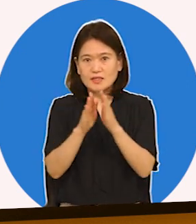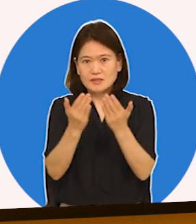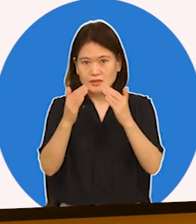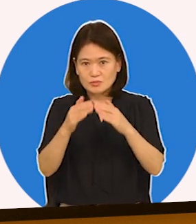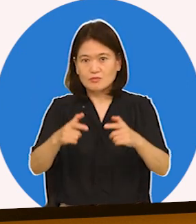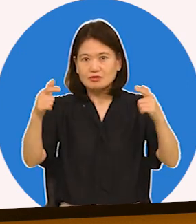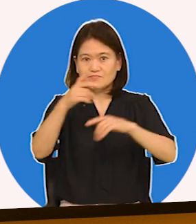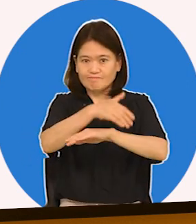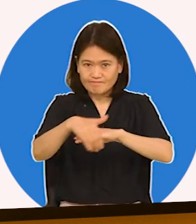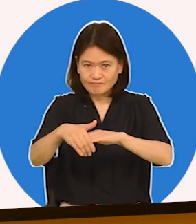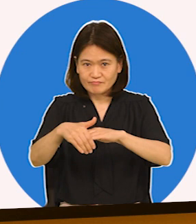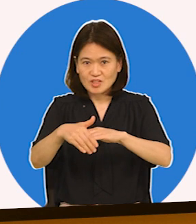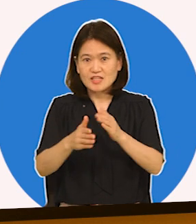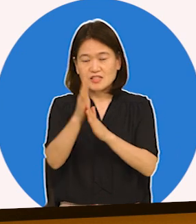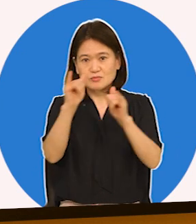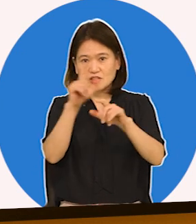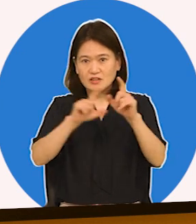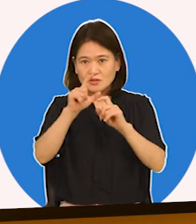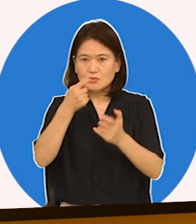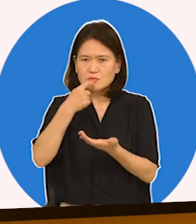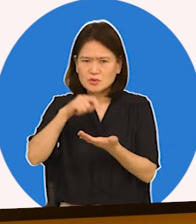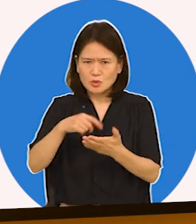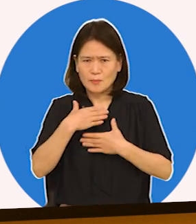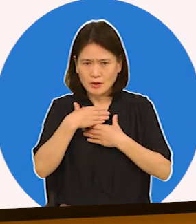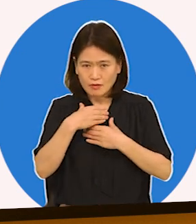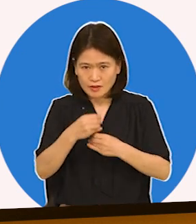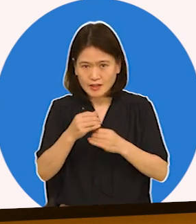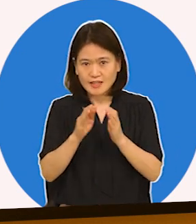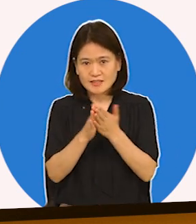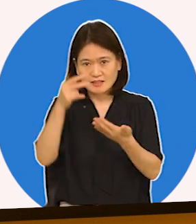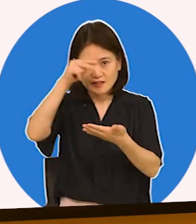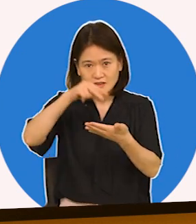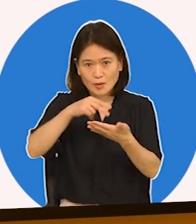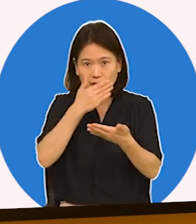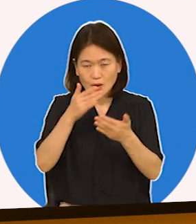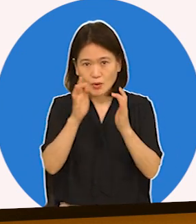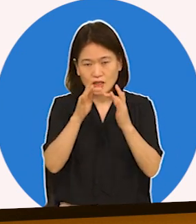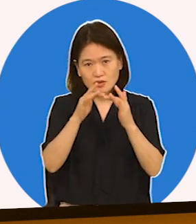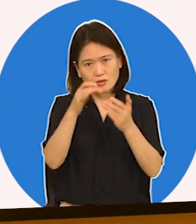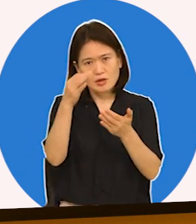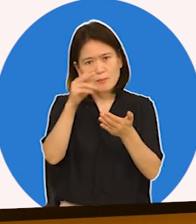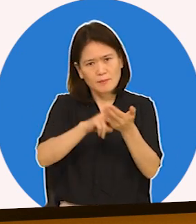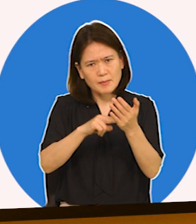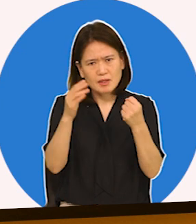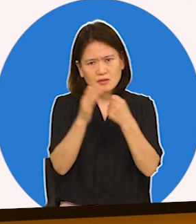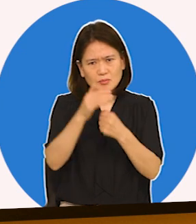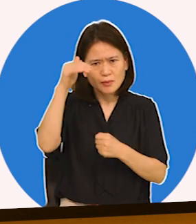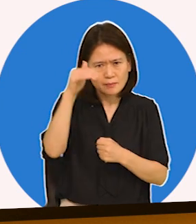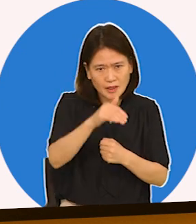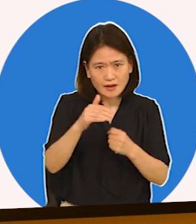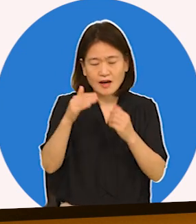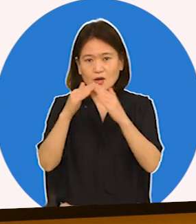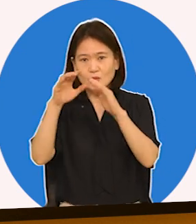확대할 예정입니다 시민이 더욱 더 쉽고 편하게 희망 도서를 받아볼 수 있고 온라인 판매의 밀려 침체한 동네